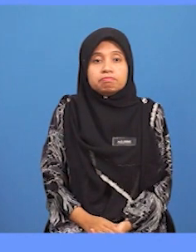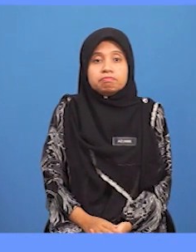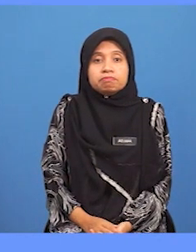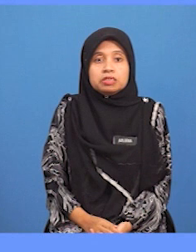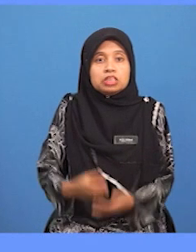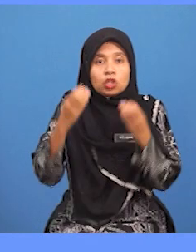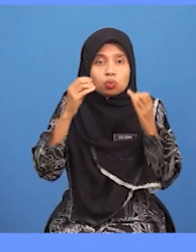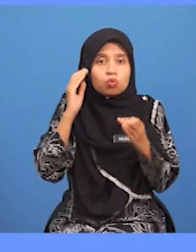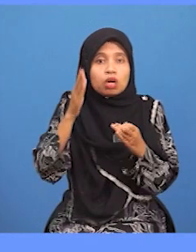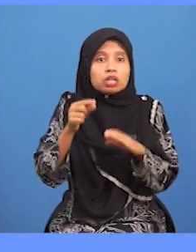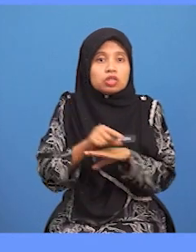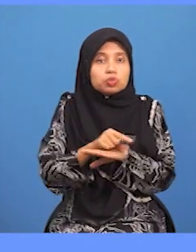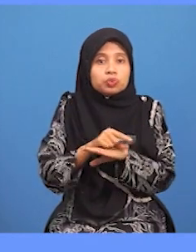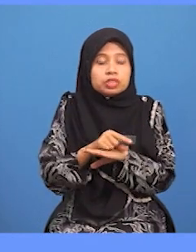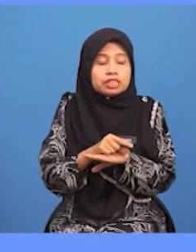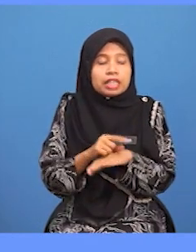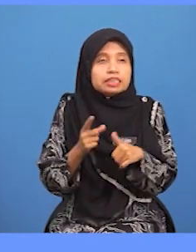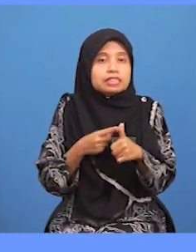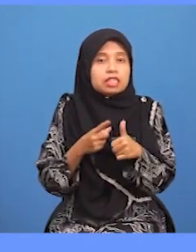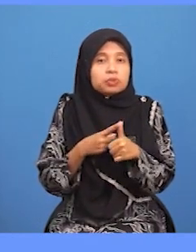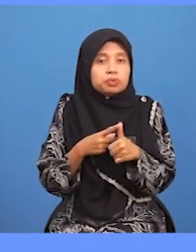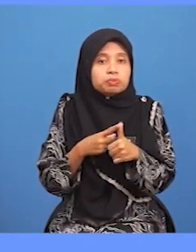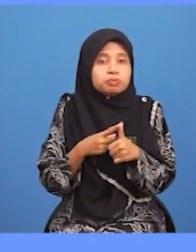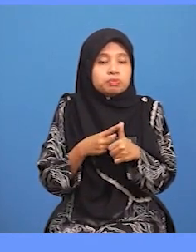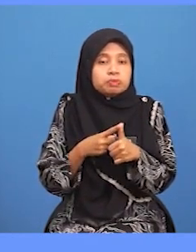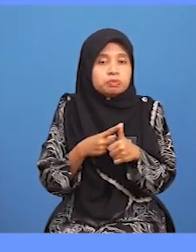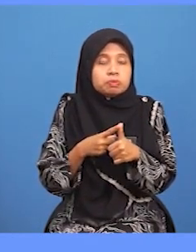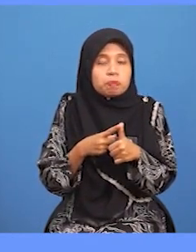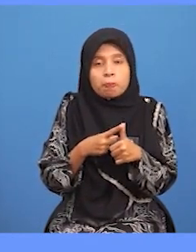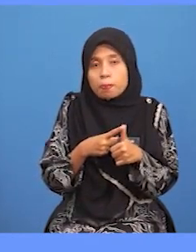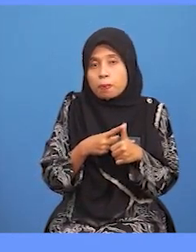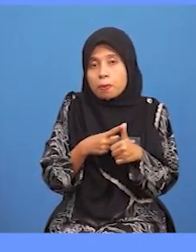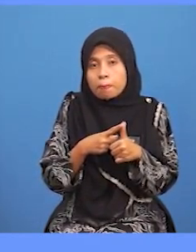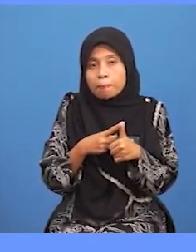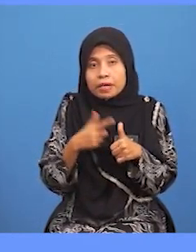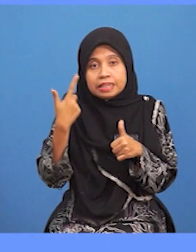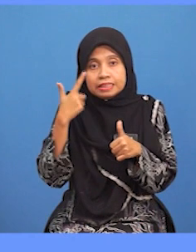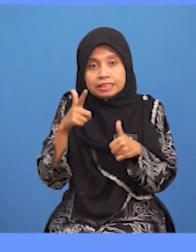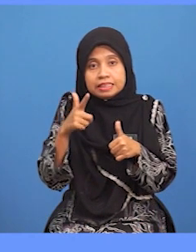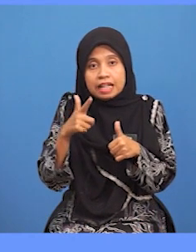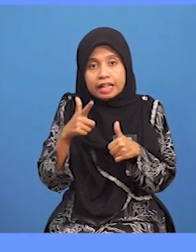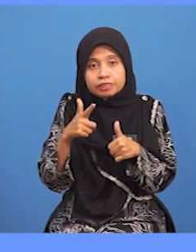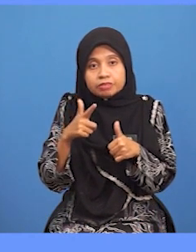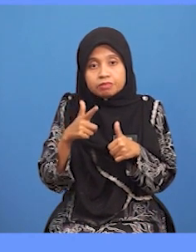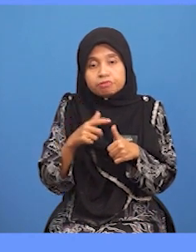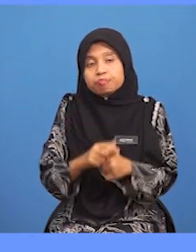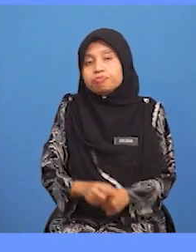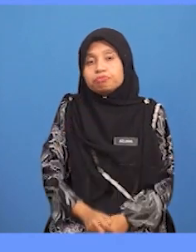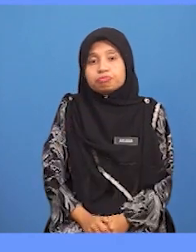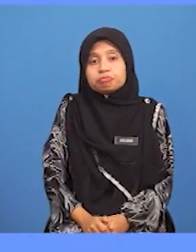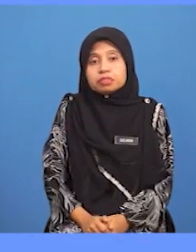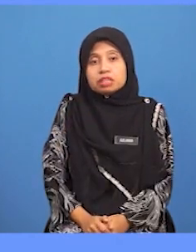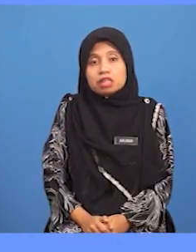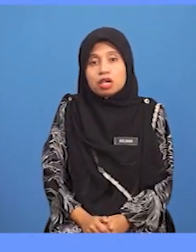Sekarang, cikgu akan menggunakan kaedah satu bagi mengira keuntungan. Lihat rumus yang ditunjukkan,